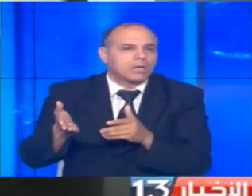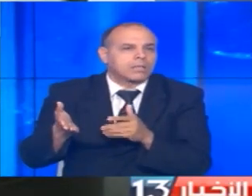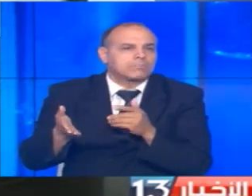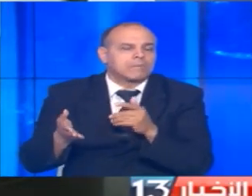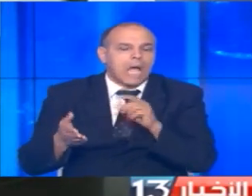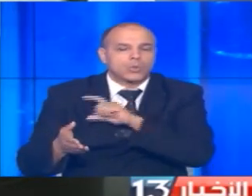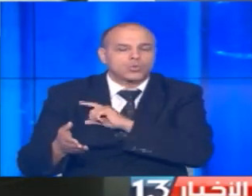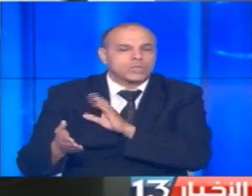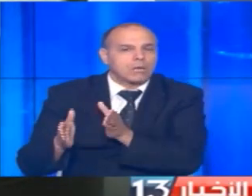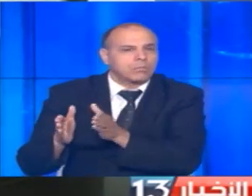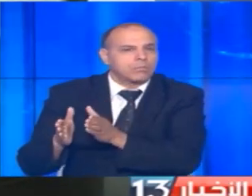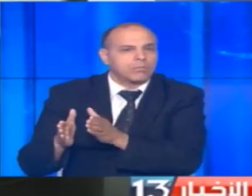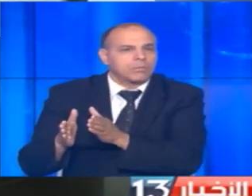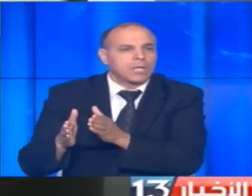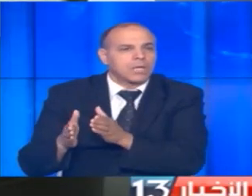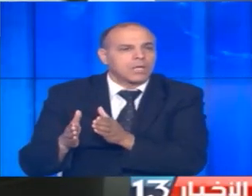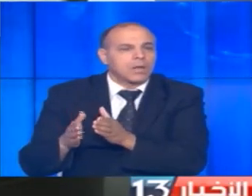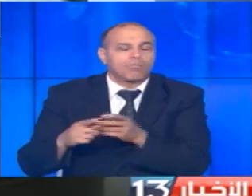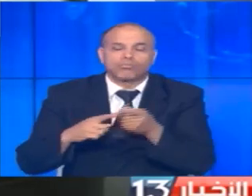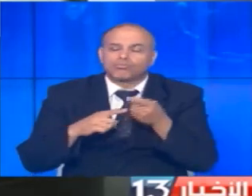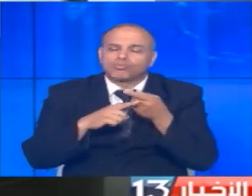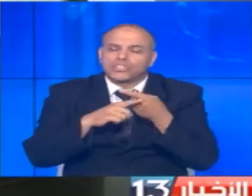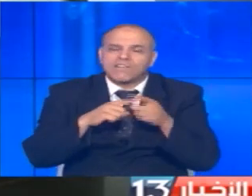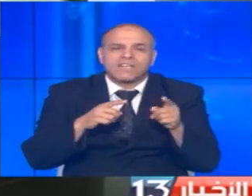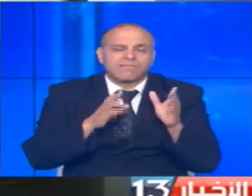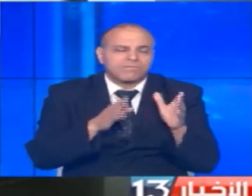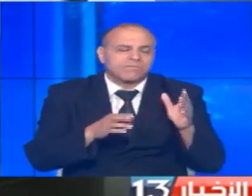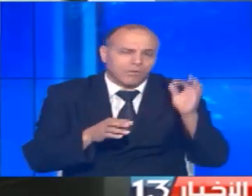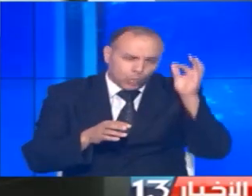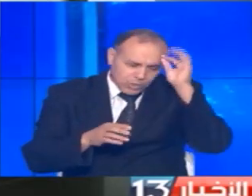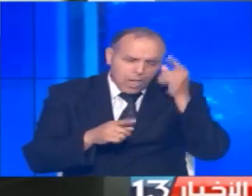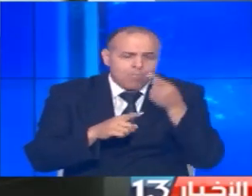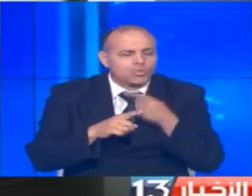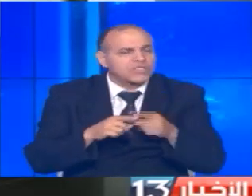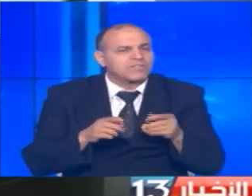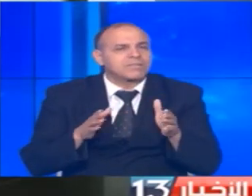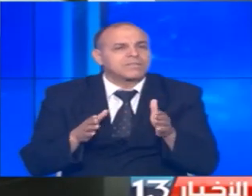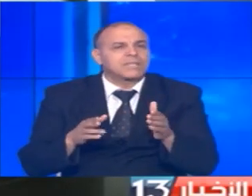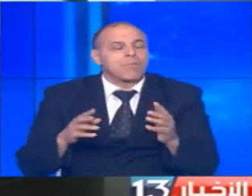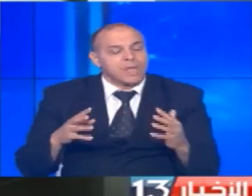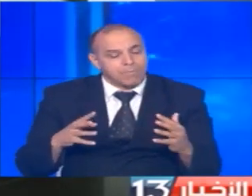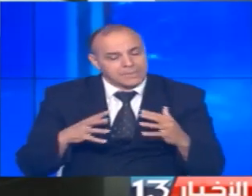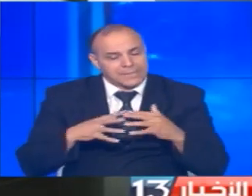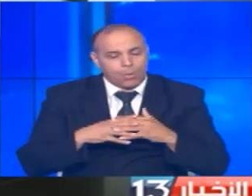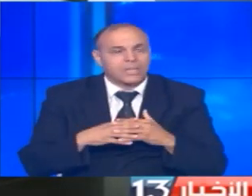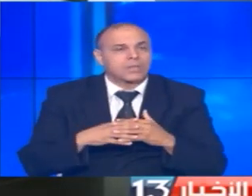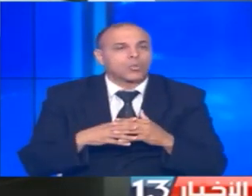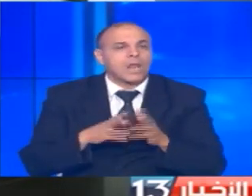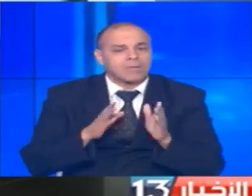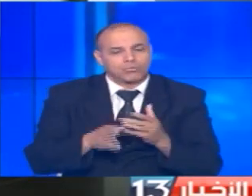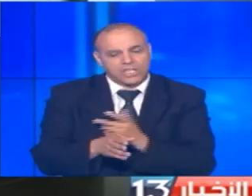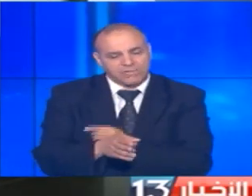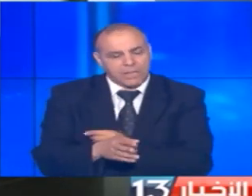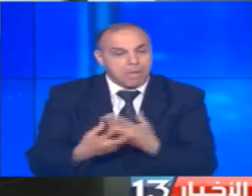سهلول ما يقتنيش بنفس الصفة كمستشفى الحبيب ثامر، وهنا لابد من توحيد معناها